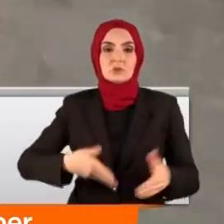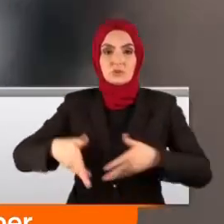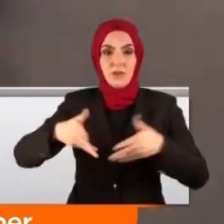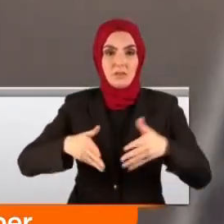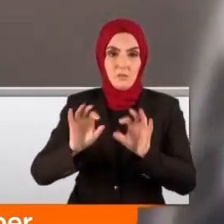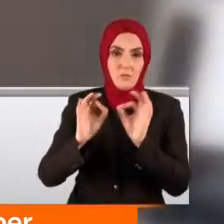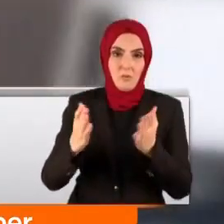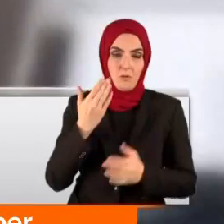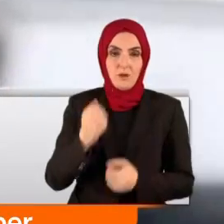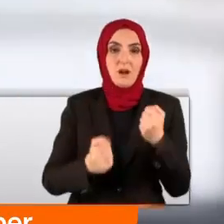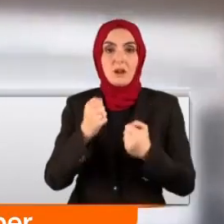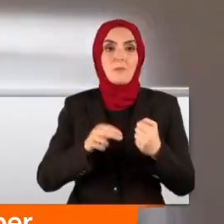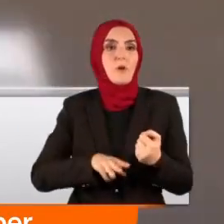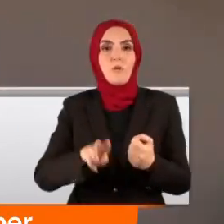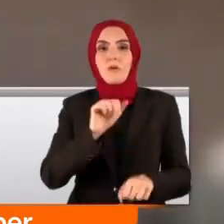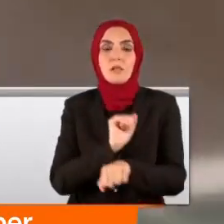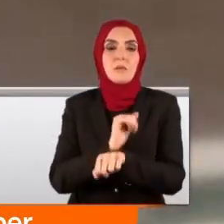mahsur kaldı.